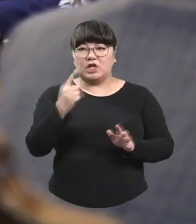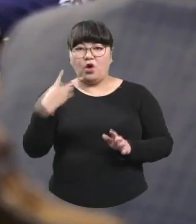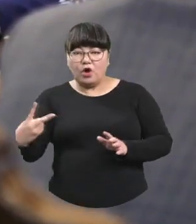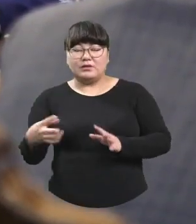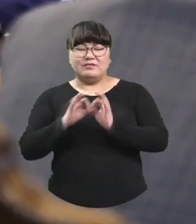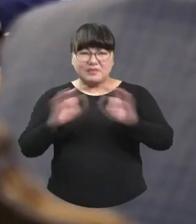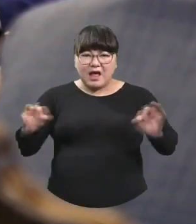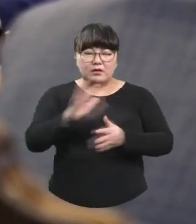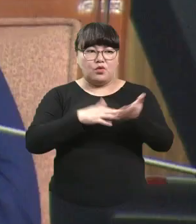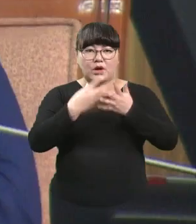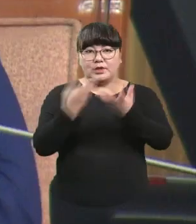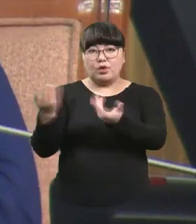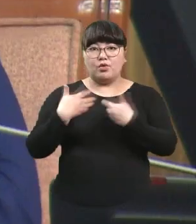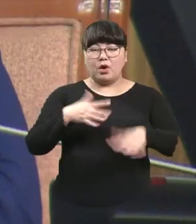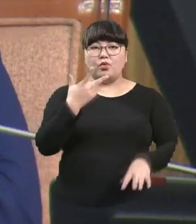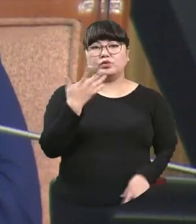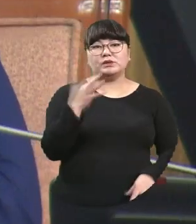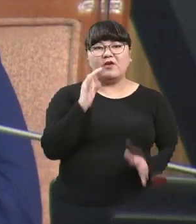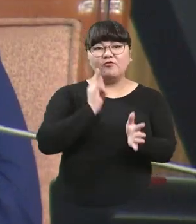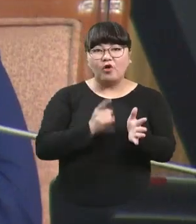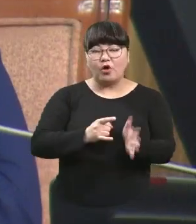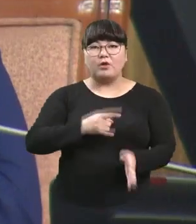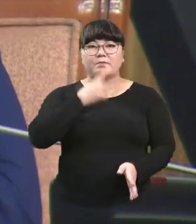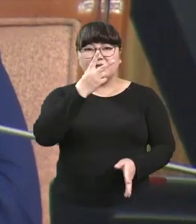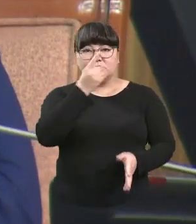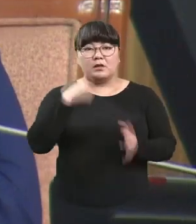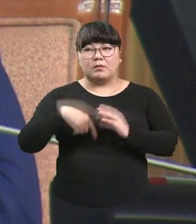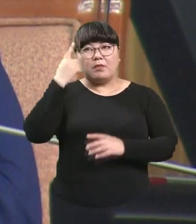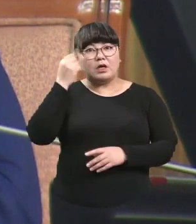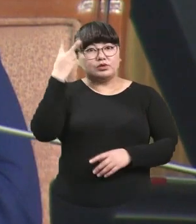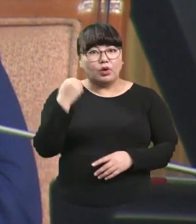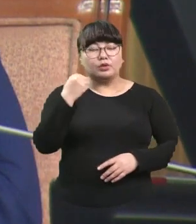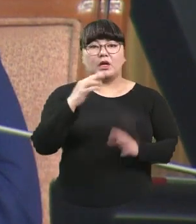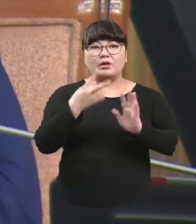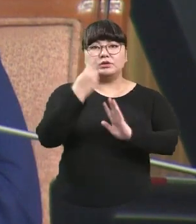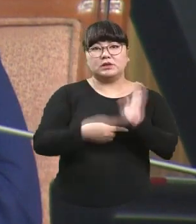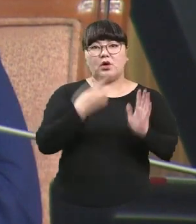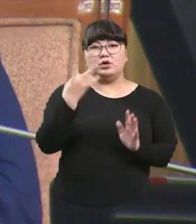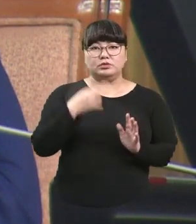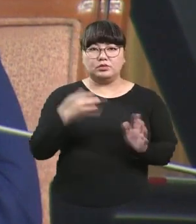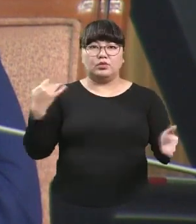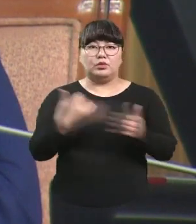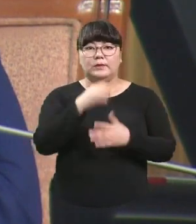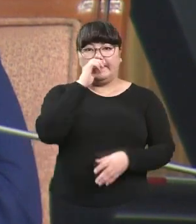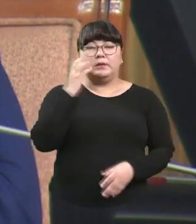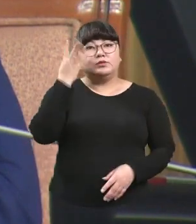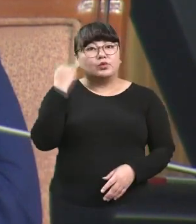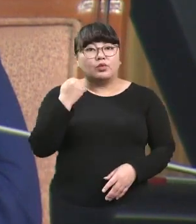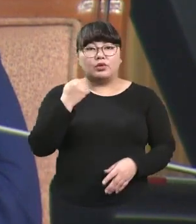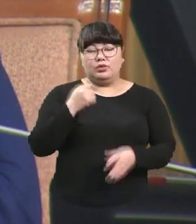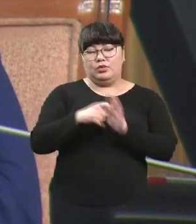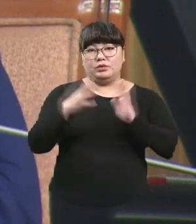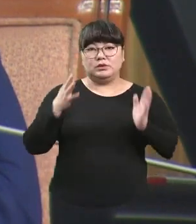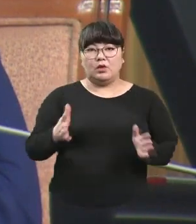танилцуулсан. Нийт 350 вагоныг бол маргааш нөгөөдөр одоо 12 сарын 2-ны өдөр хүртэл уу 24